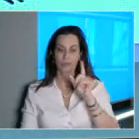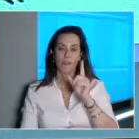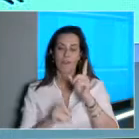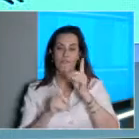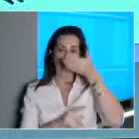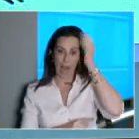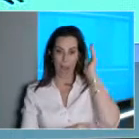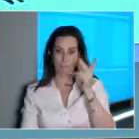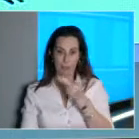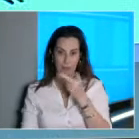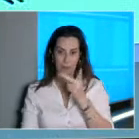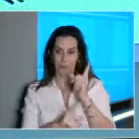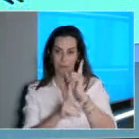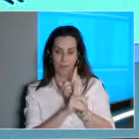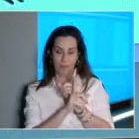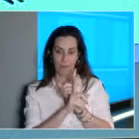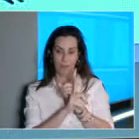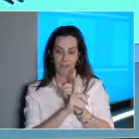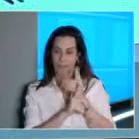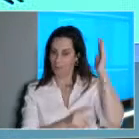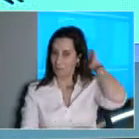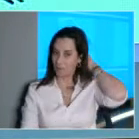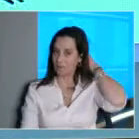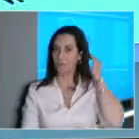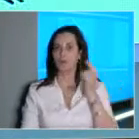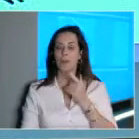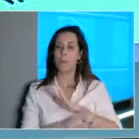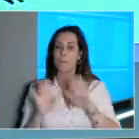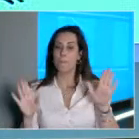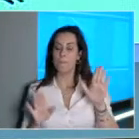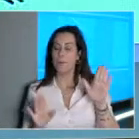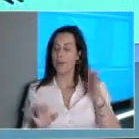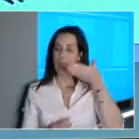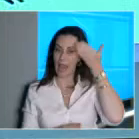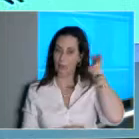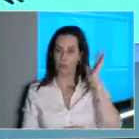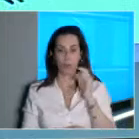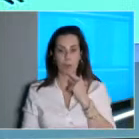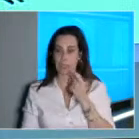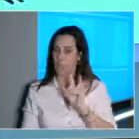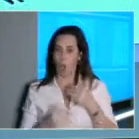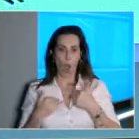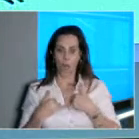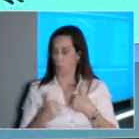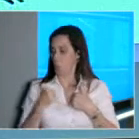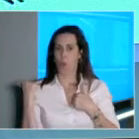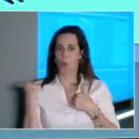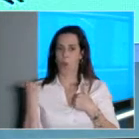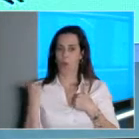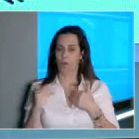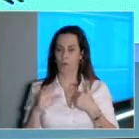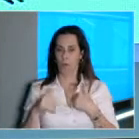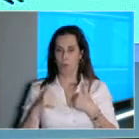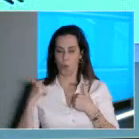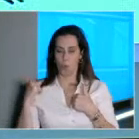עומד מאחורי יאיר לפיד, מאחורי גבו של יאיר לפיד, והוא מדקלם בלי לפיד, בלי לפיד, בלי לפיד, והוא בעצם אומר, זה לא אני, זה הטוקי שלי, שגם